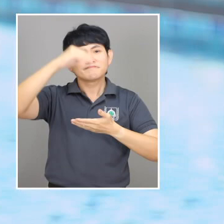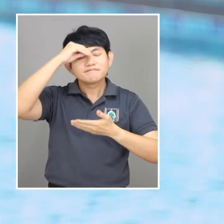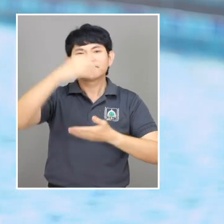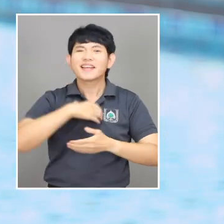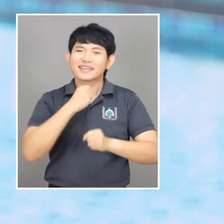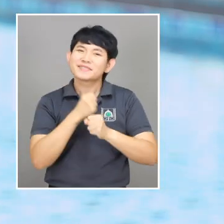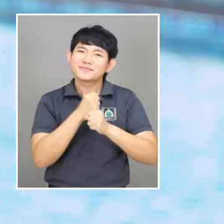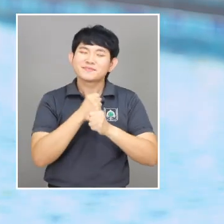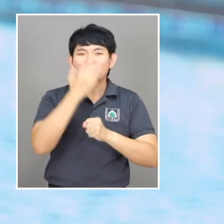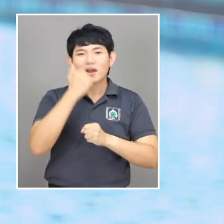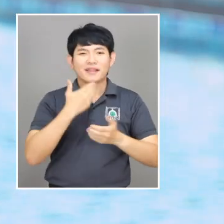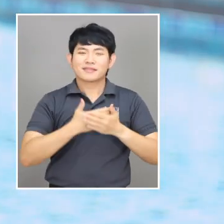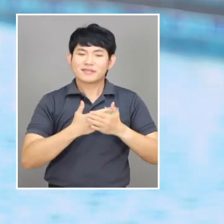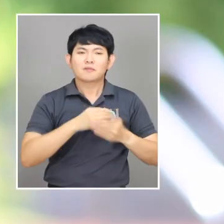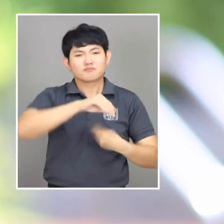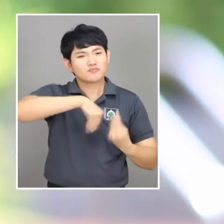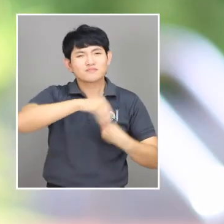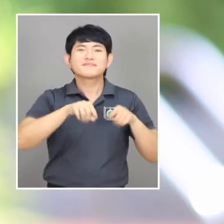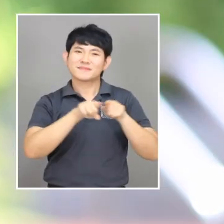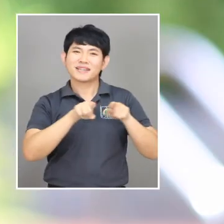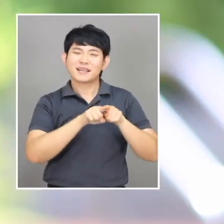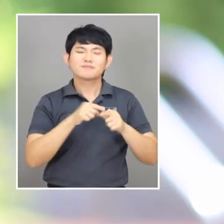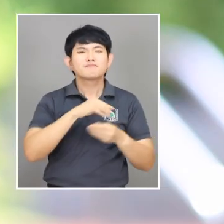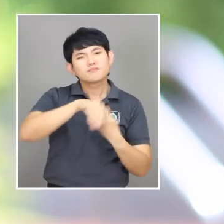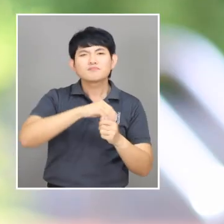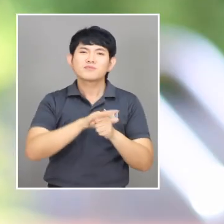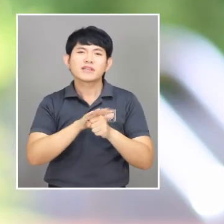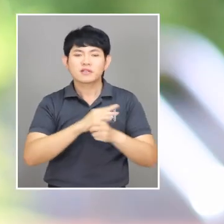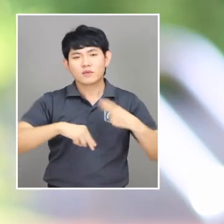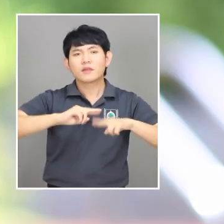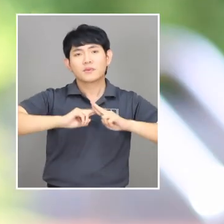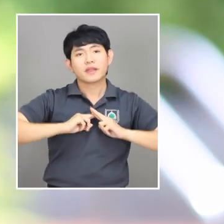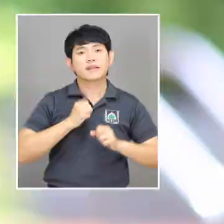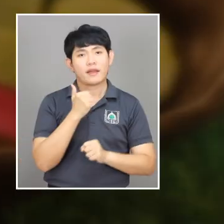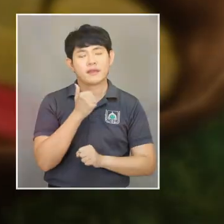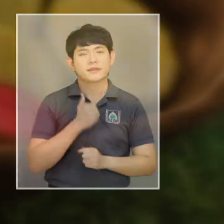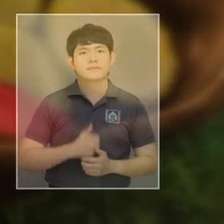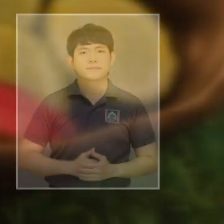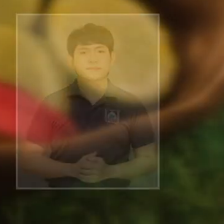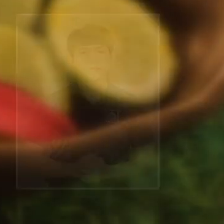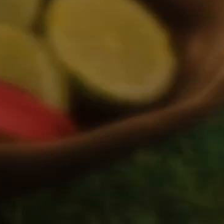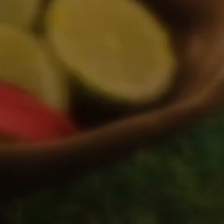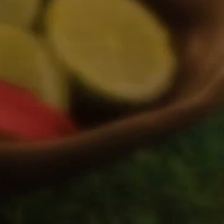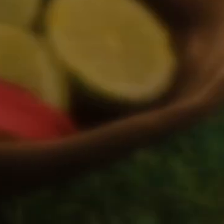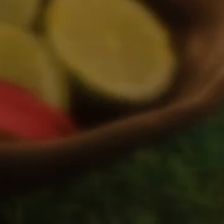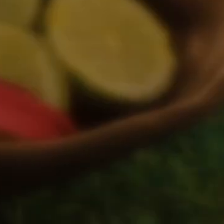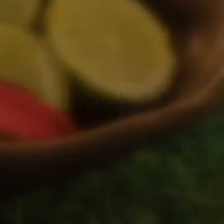ทำบ้างค่ะจะได้มีเงินเหมือนพี่ๆเขาค่ะพอกินพอใช้ช่วยเหลือตัวเองได้อย่างเงี้ยค่ะ